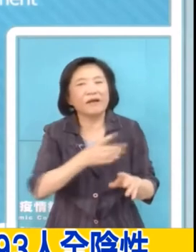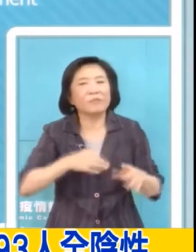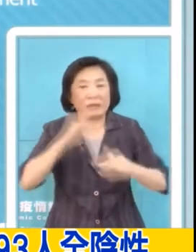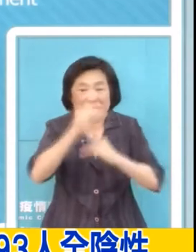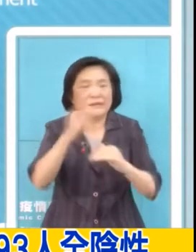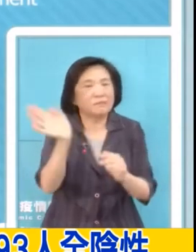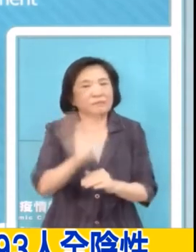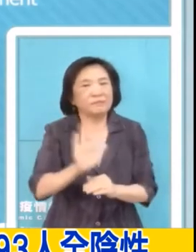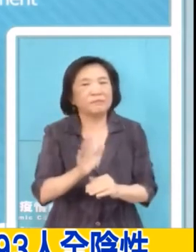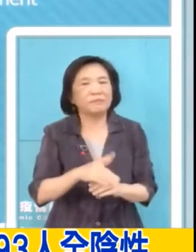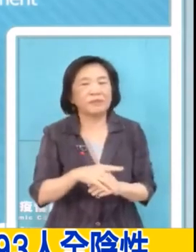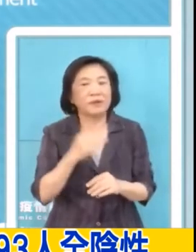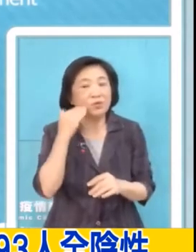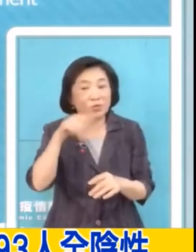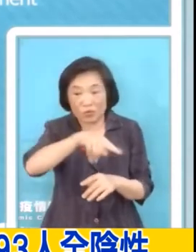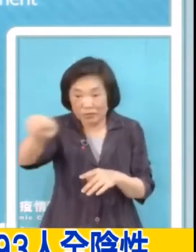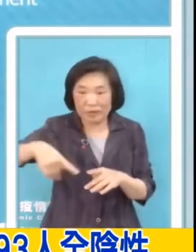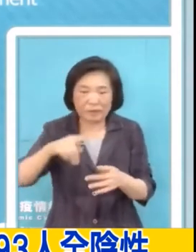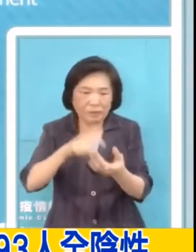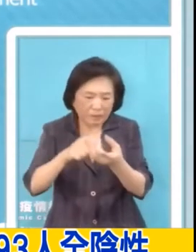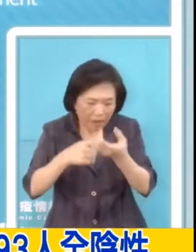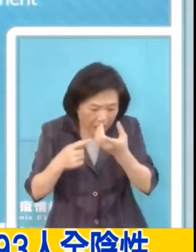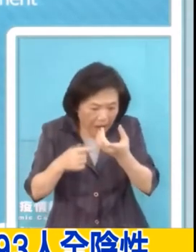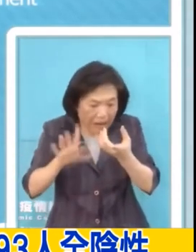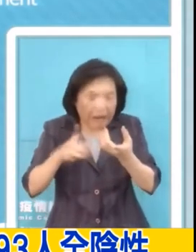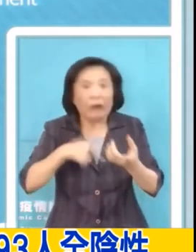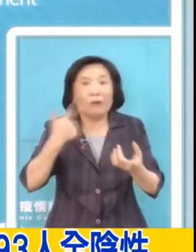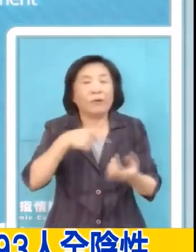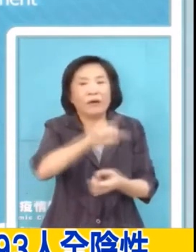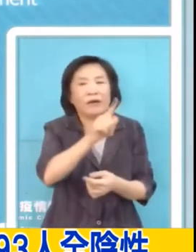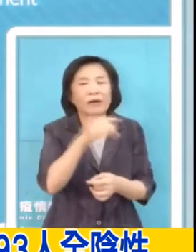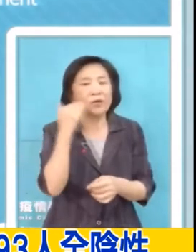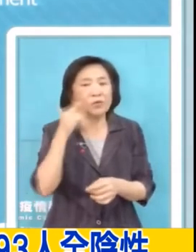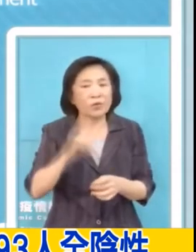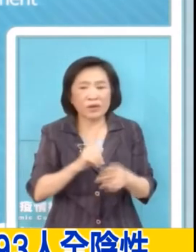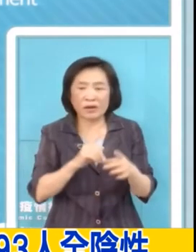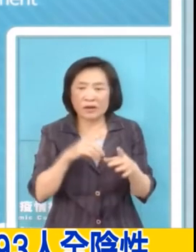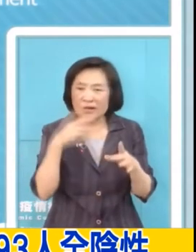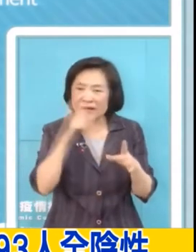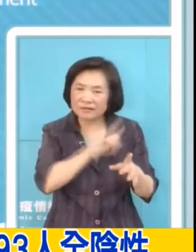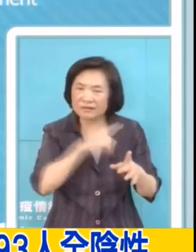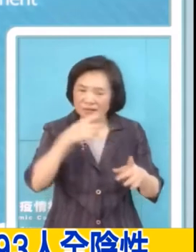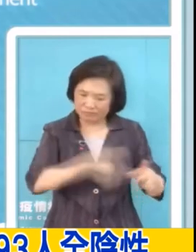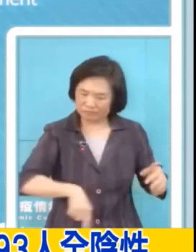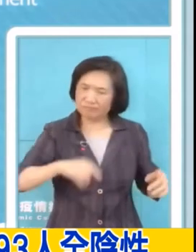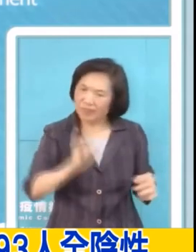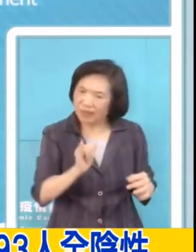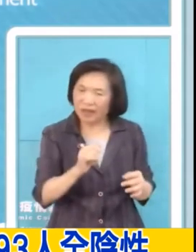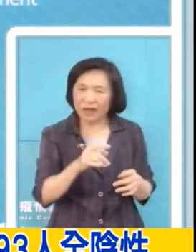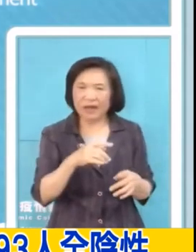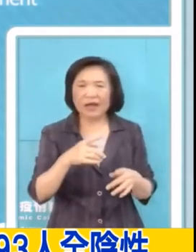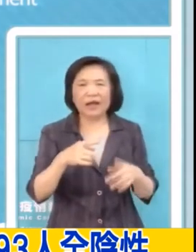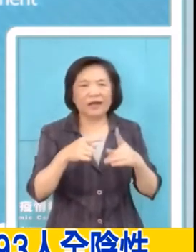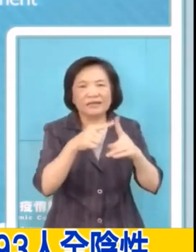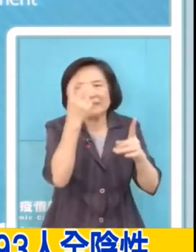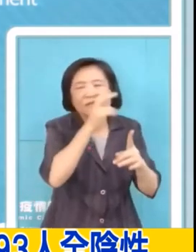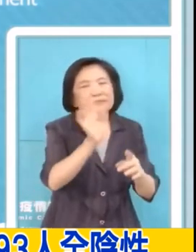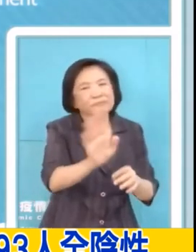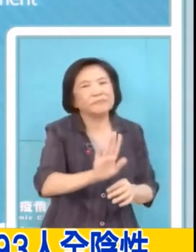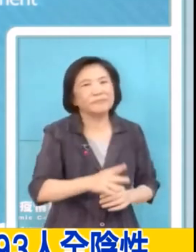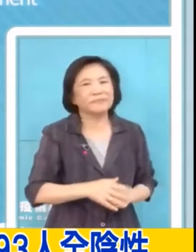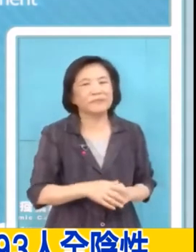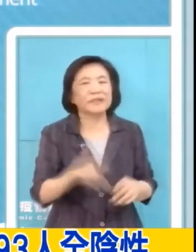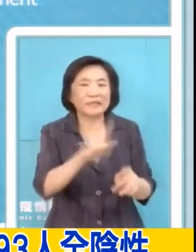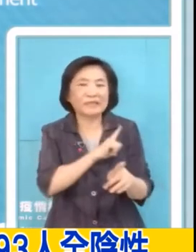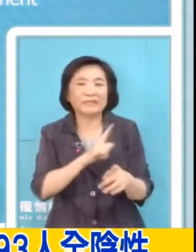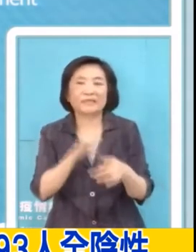所以如果，但是我们原则上是这样的，有症状的才来的没有症状你还是自己观察看看，甚至你用自己